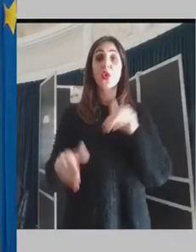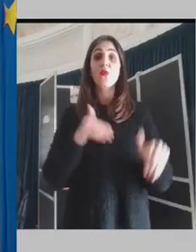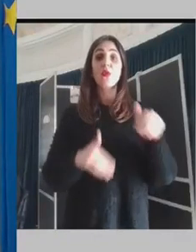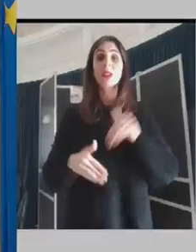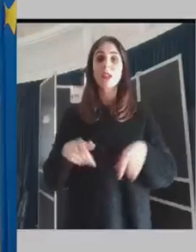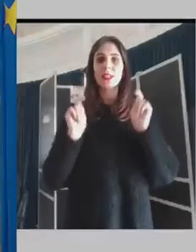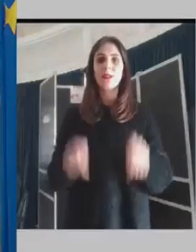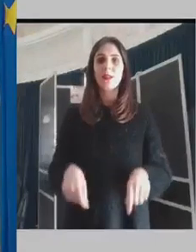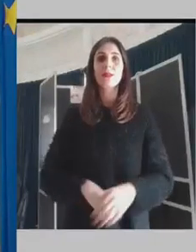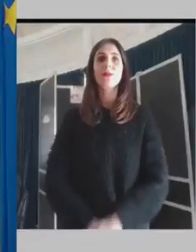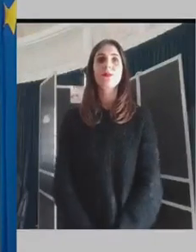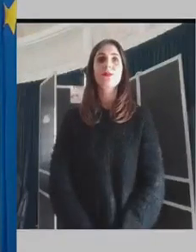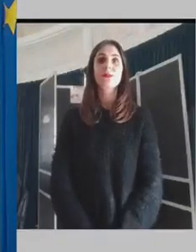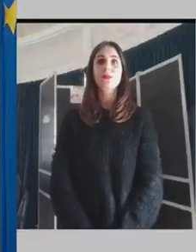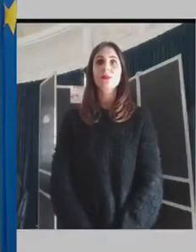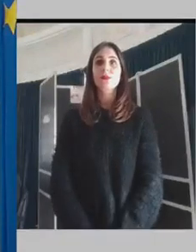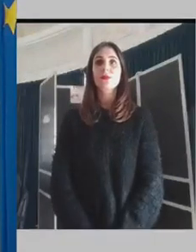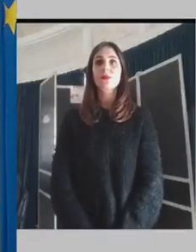grazie.